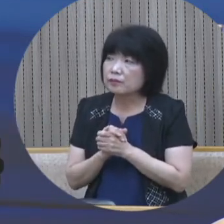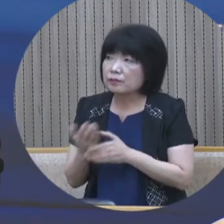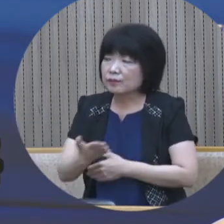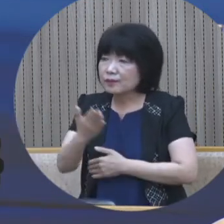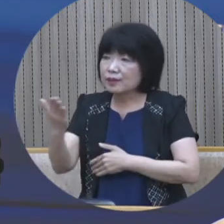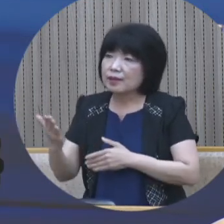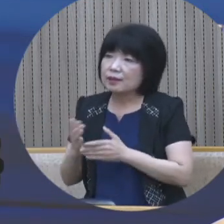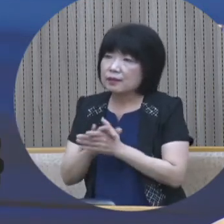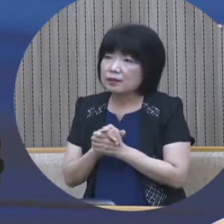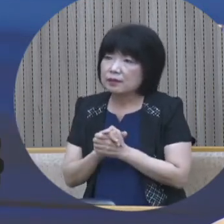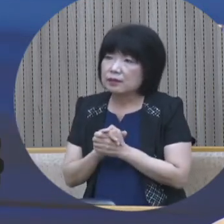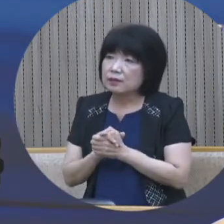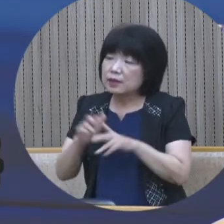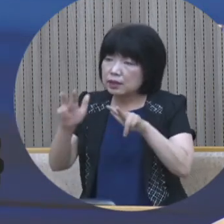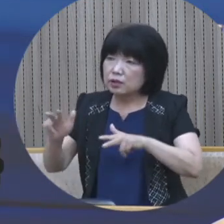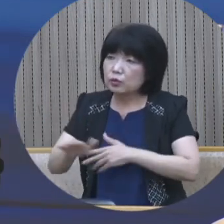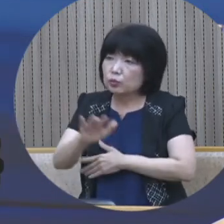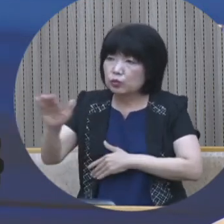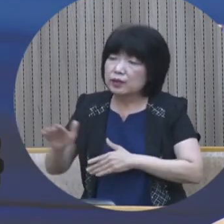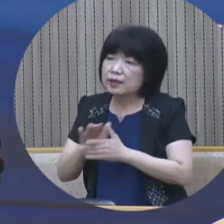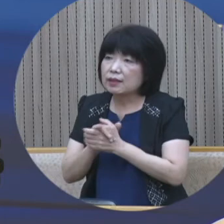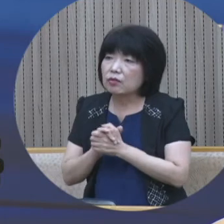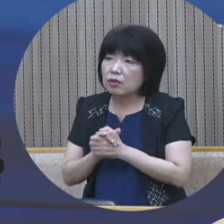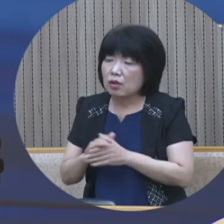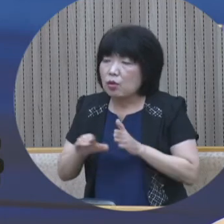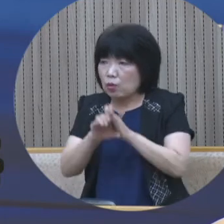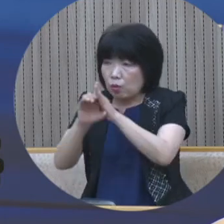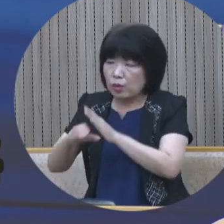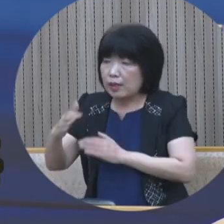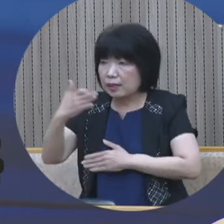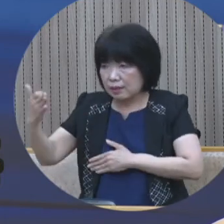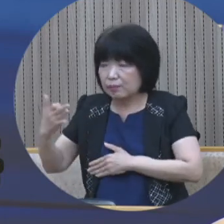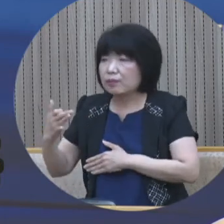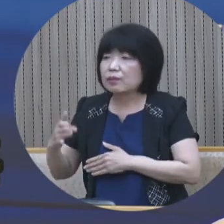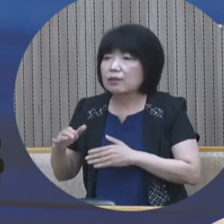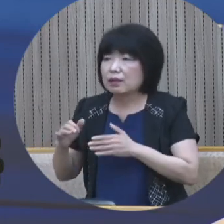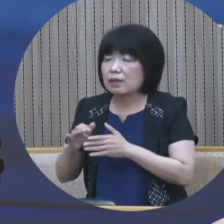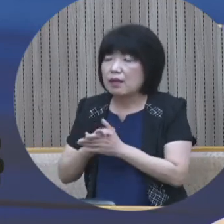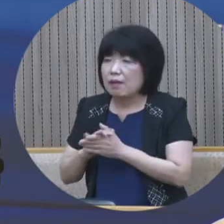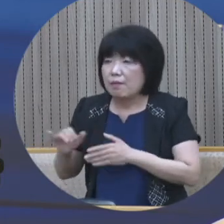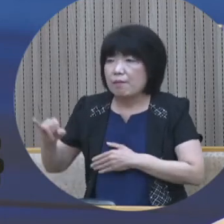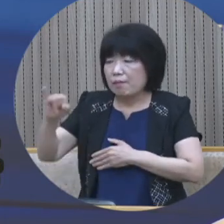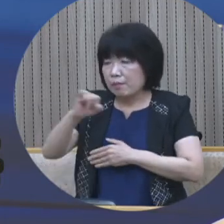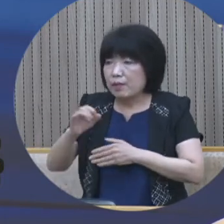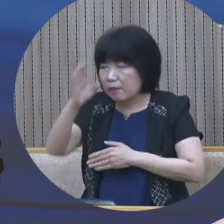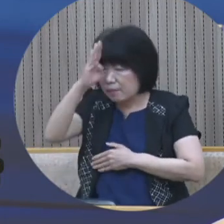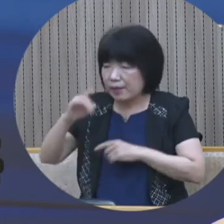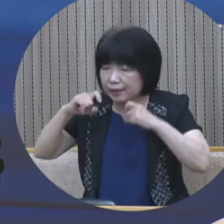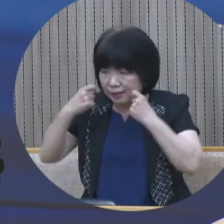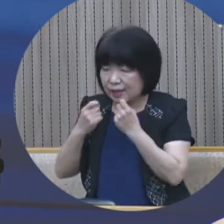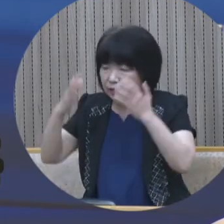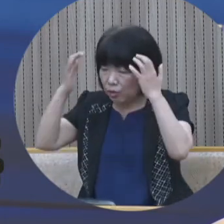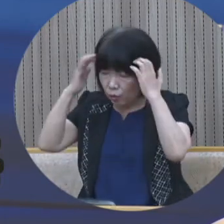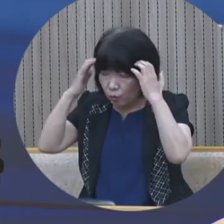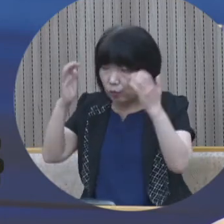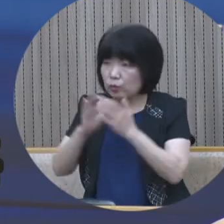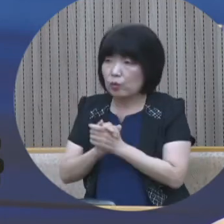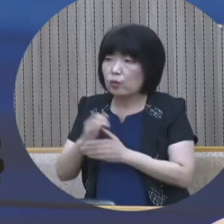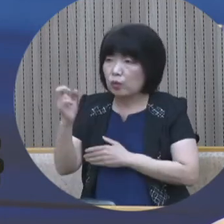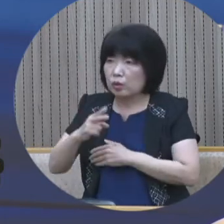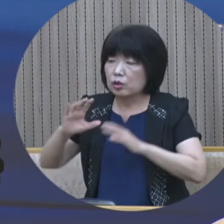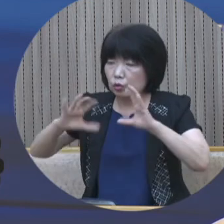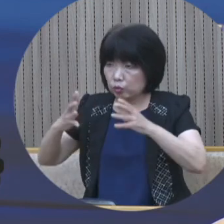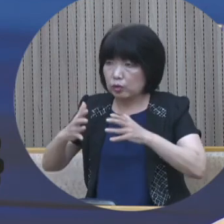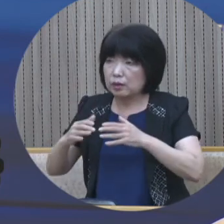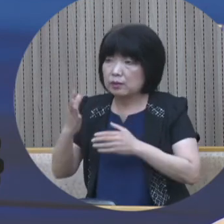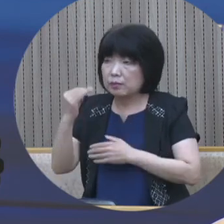여러분, 지금 우리는 코로나19 바이러스 전염병과 개인적인 고통 그리고